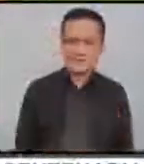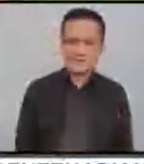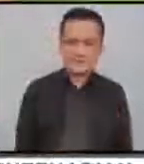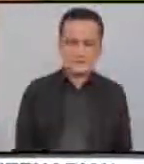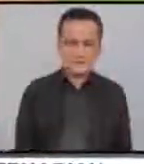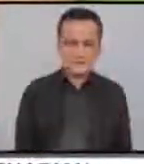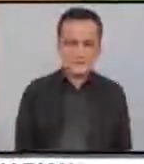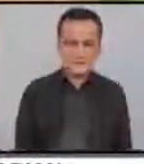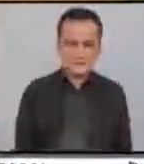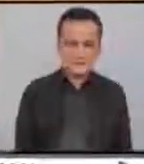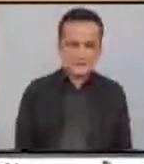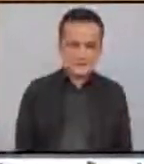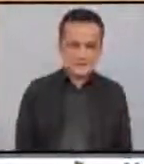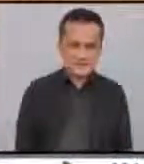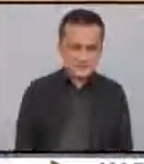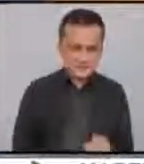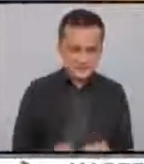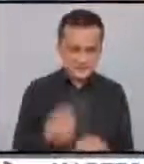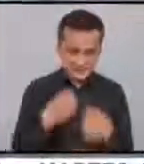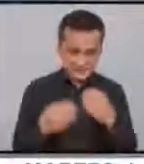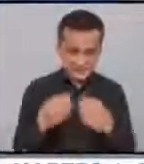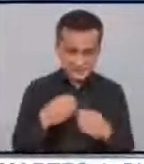kumakain ako ng mapambihira.